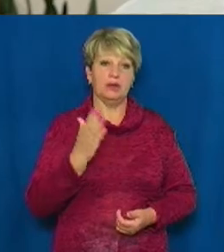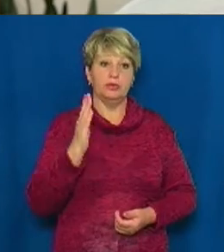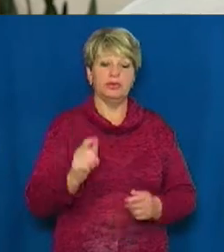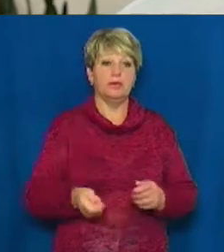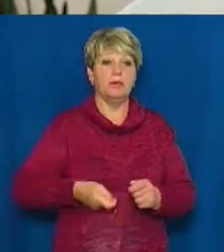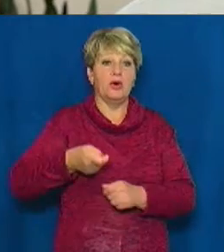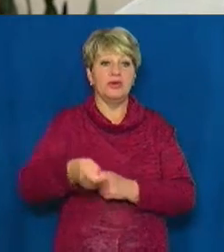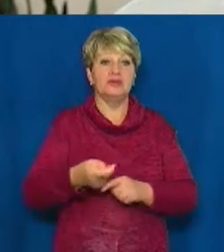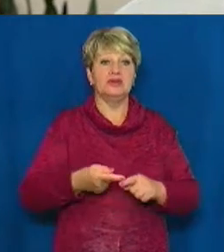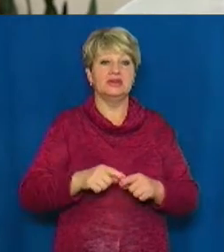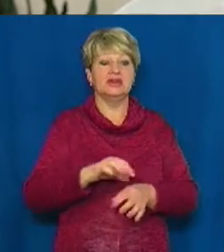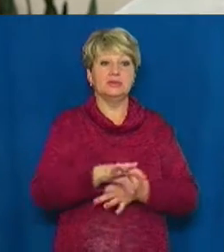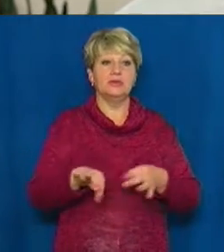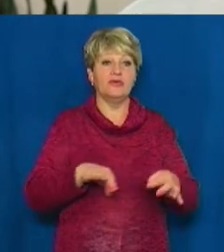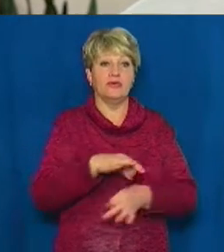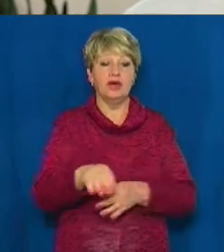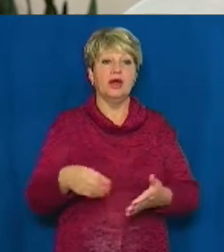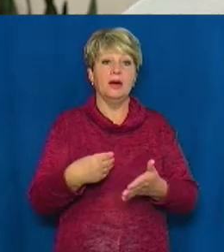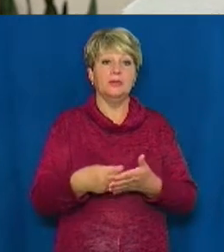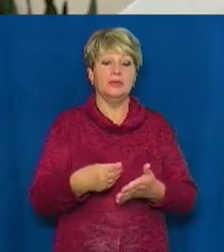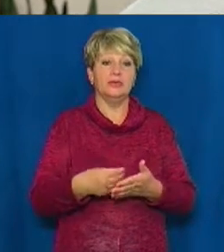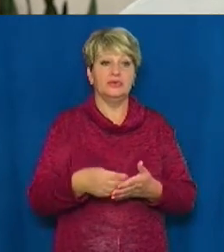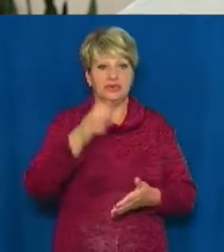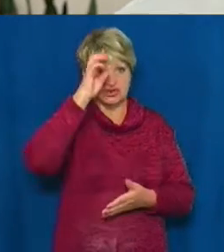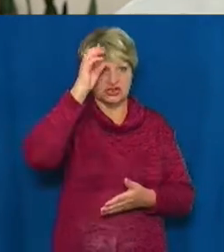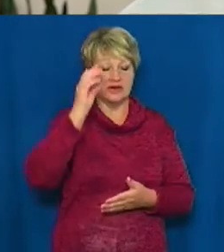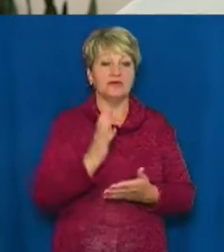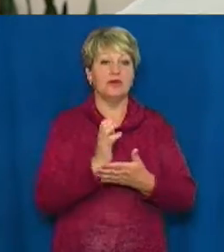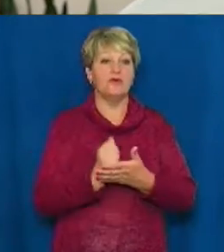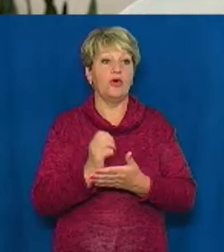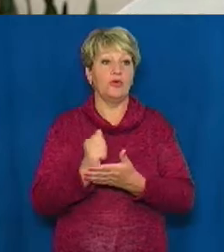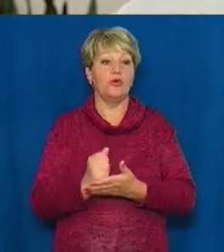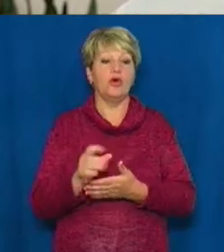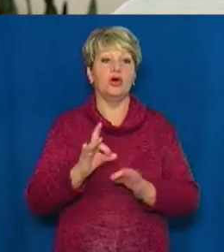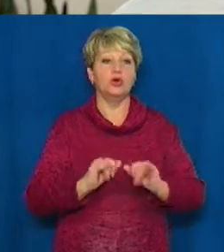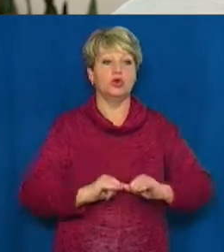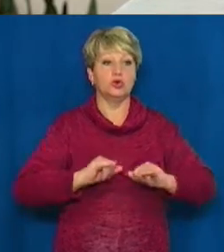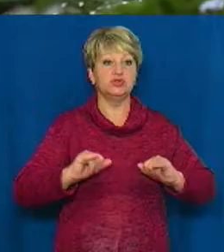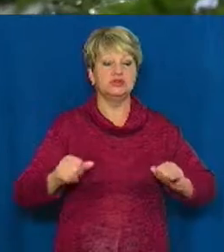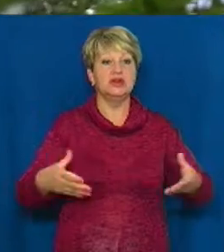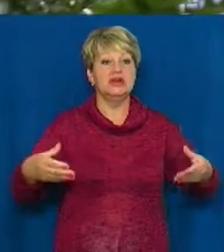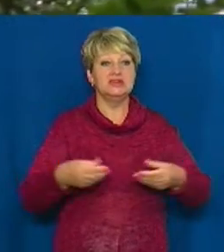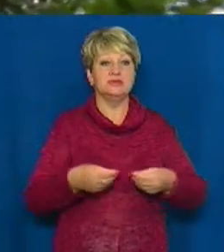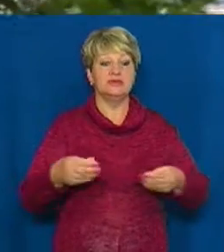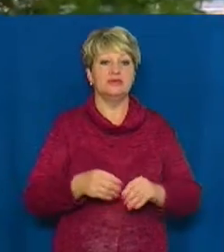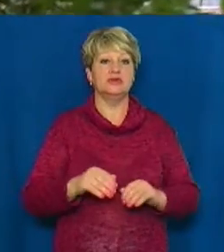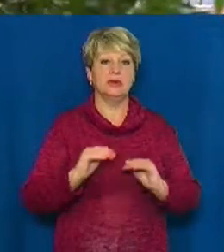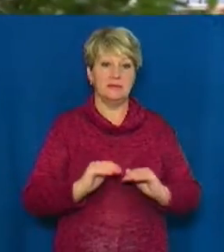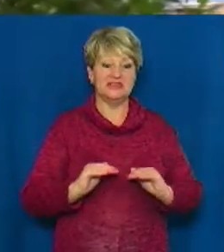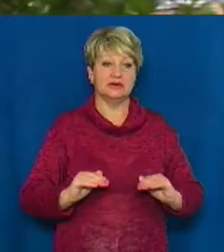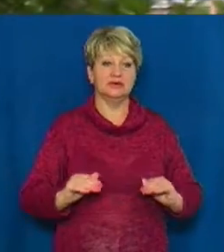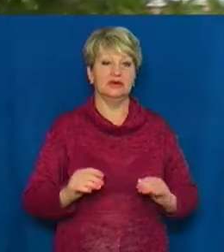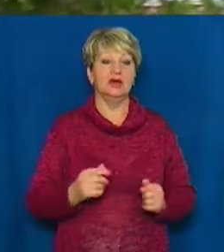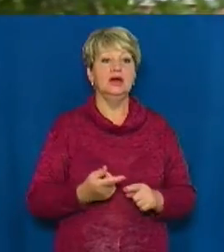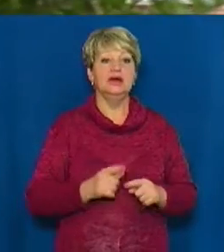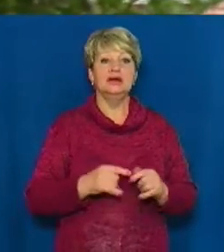проект на фінансування з Державного фонду регіонального розвитку при співфінансуванні міської ради. Нині частину